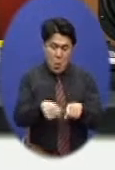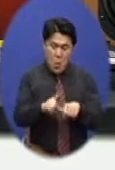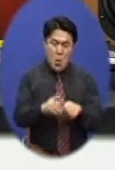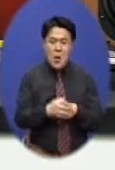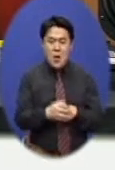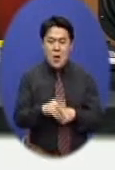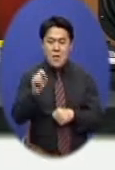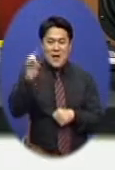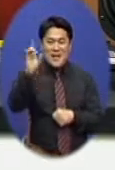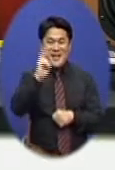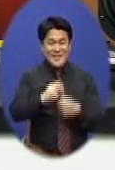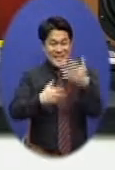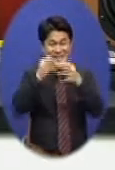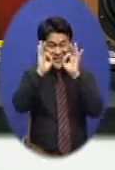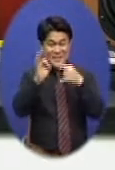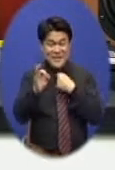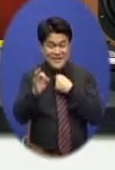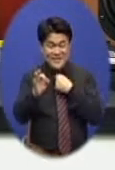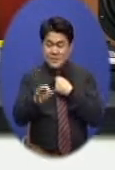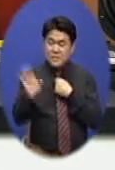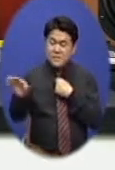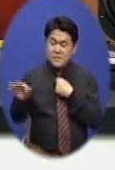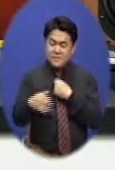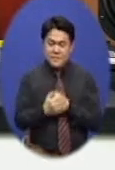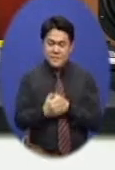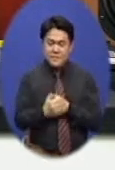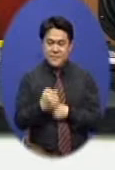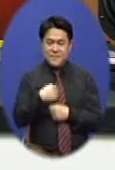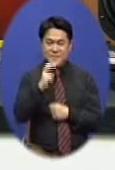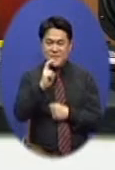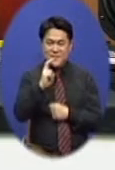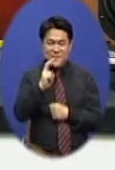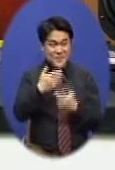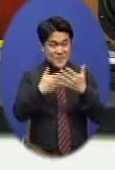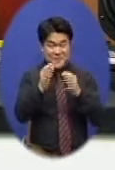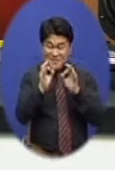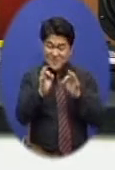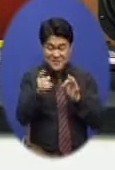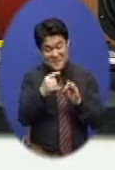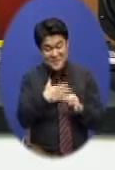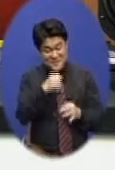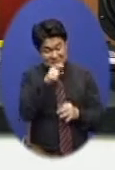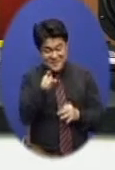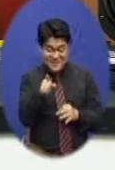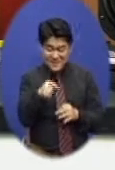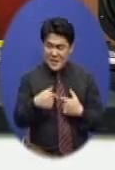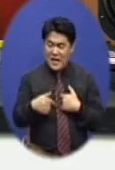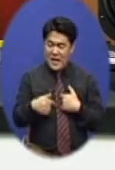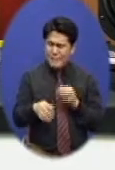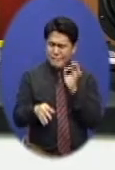장 뮤직비디오 봐야 되는데요. 그럴까요? 우리 원희정 씨. 네. 내 노래 뮤직비디오 나오니까 기분 좋아요? 아, 좀 부끄러워요 이거.